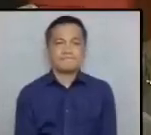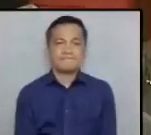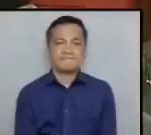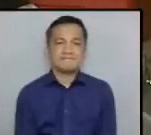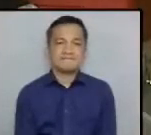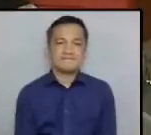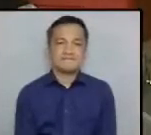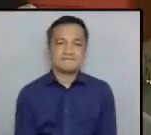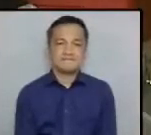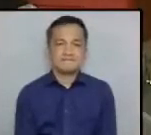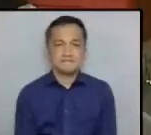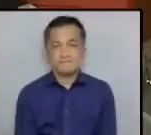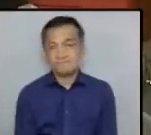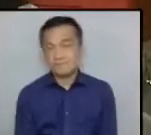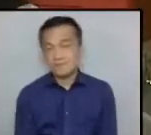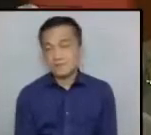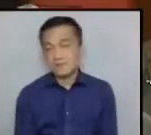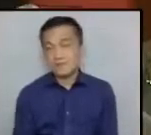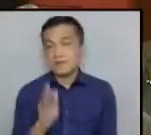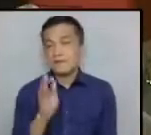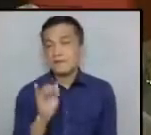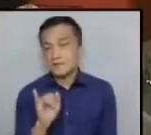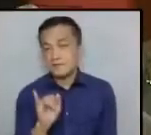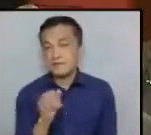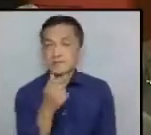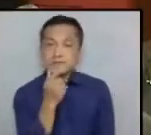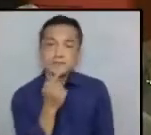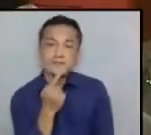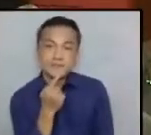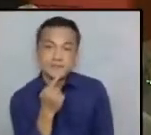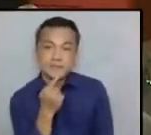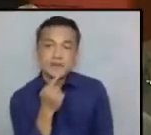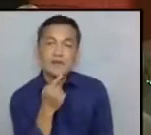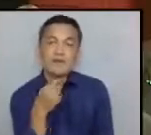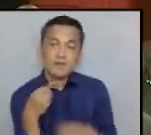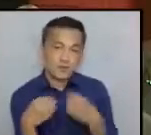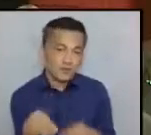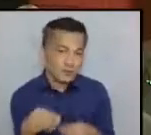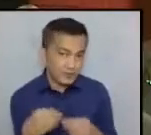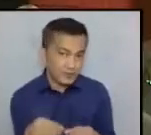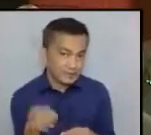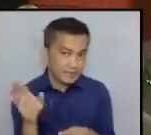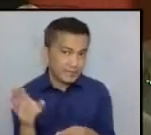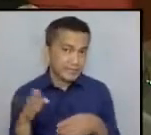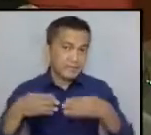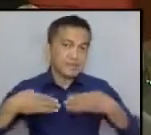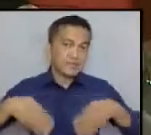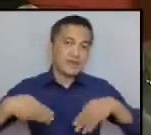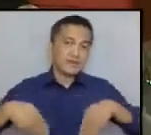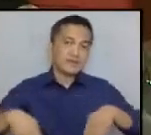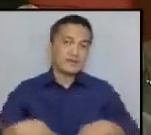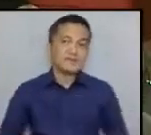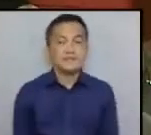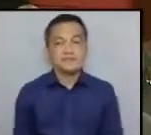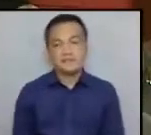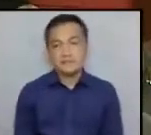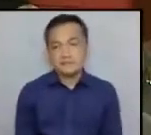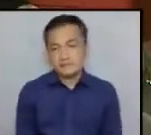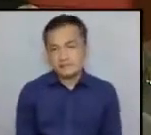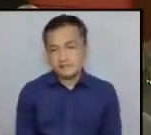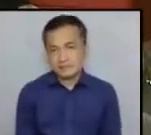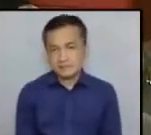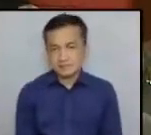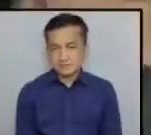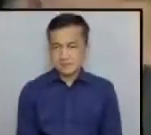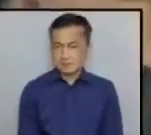Ofi, anong handa mo? Ang daw mga tinda dyan sa ating bazaar. Ito. Oh, bago natin alamin